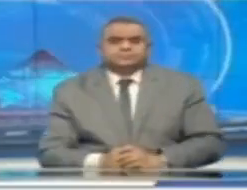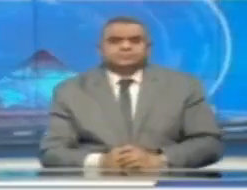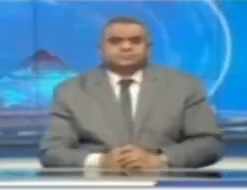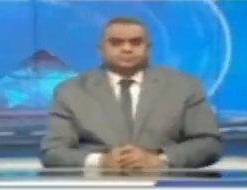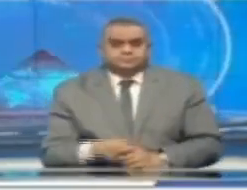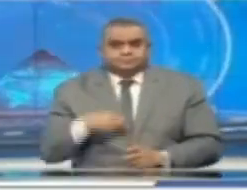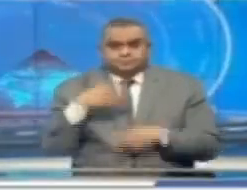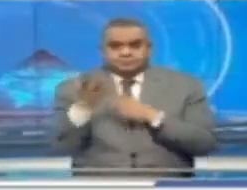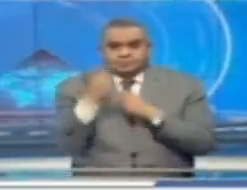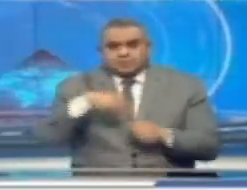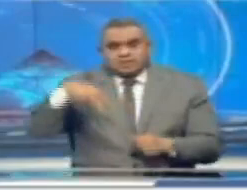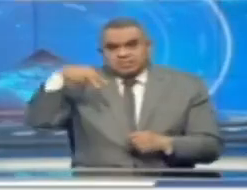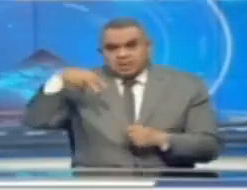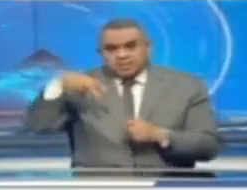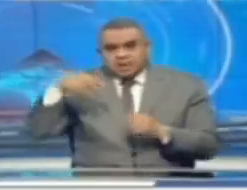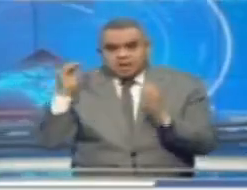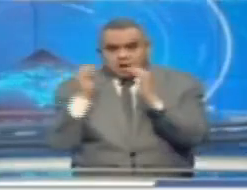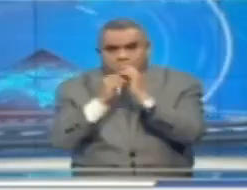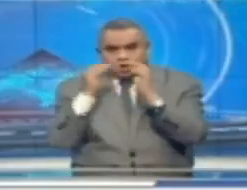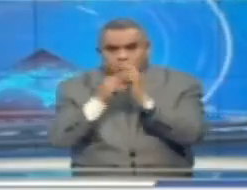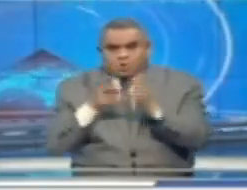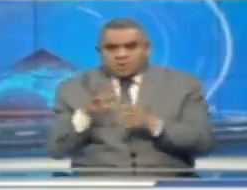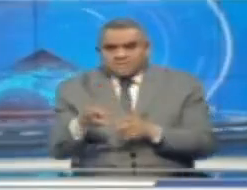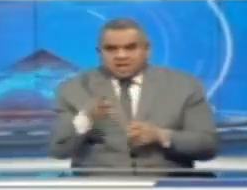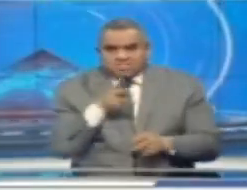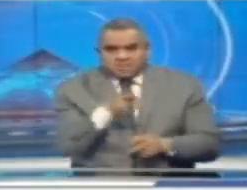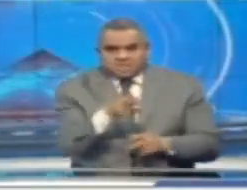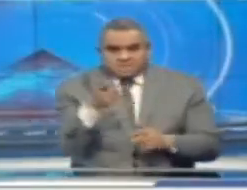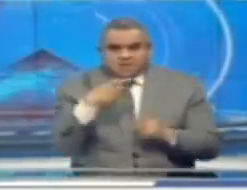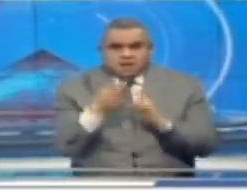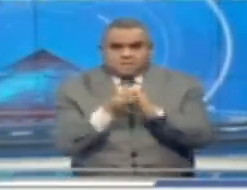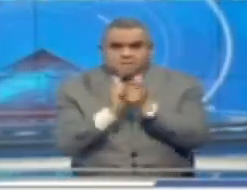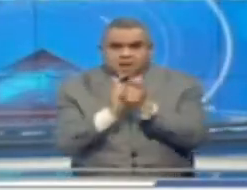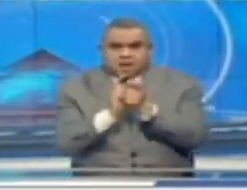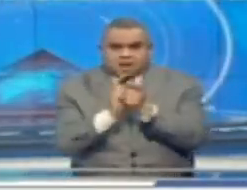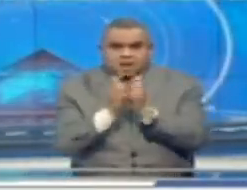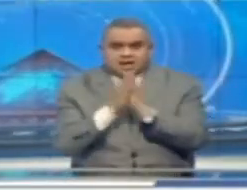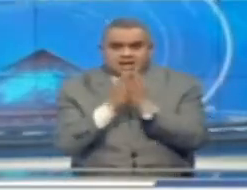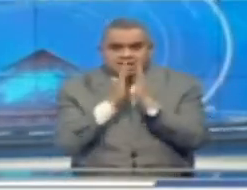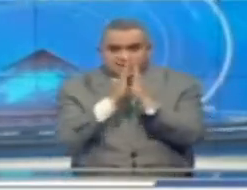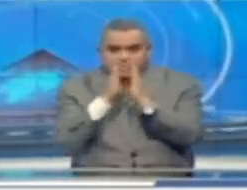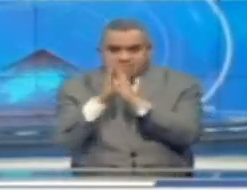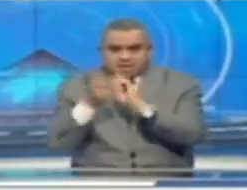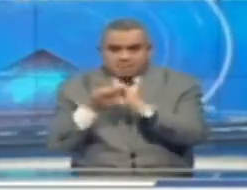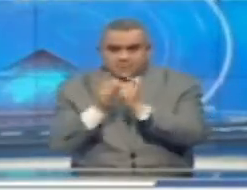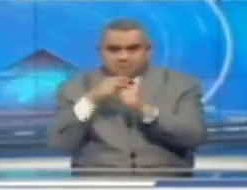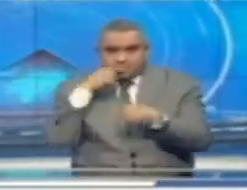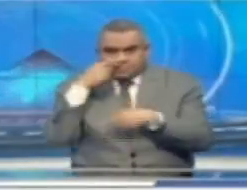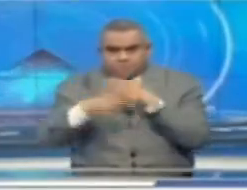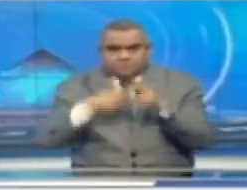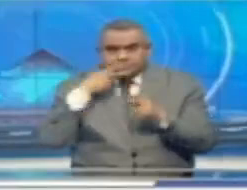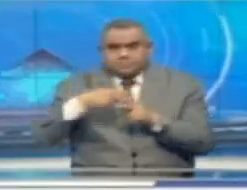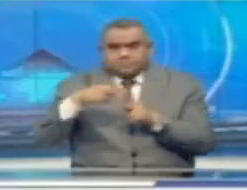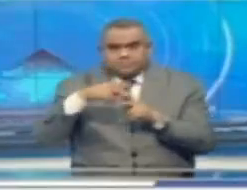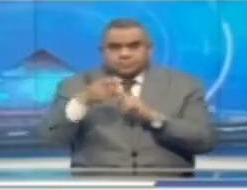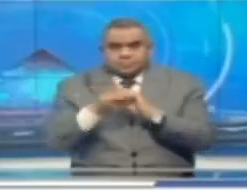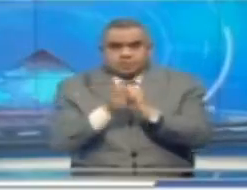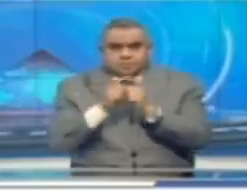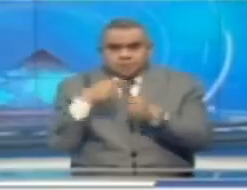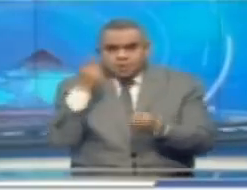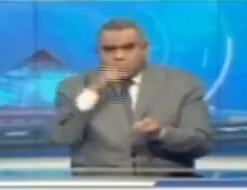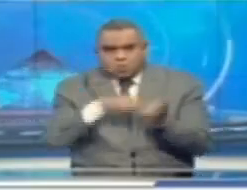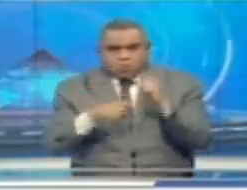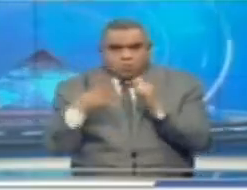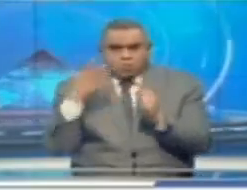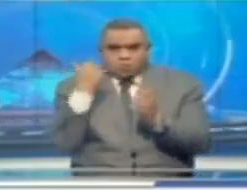بعد 8 أيام من عمر النسخة 53 لمعرض القاهرة الدولي للكتاب، تواصل فعاليات المعرض